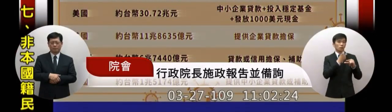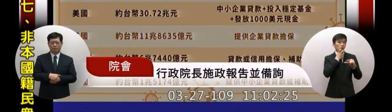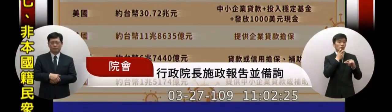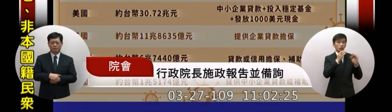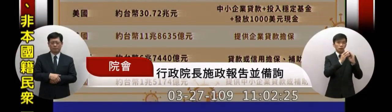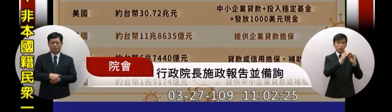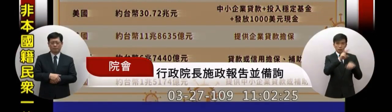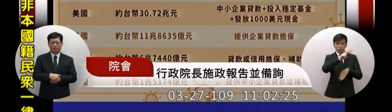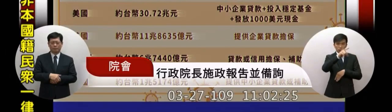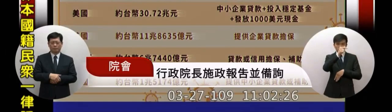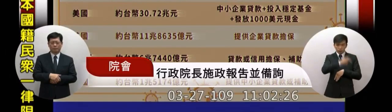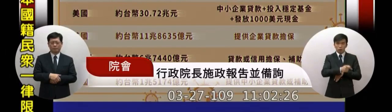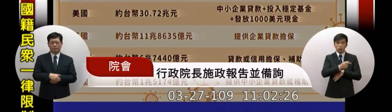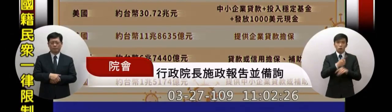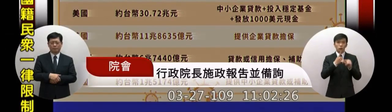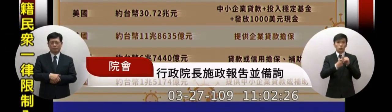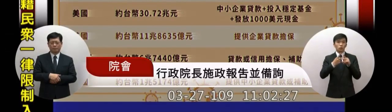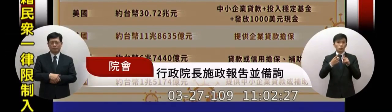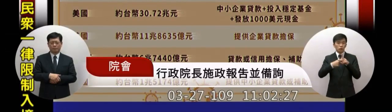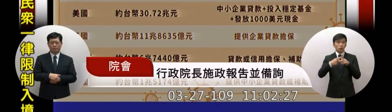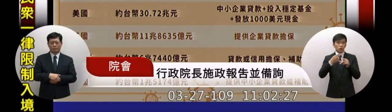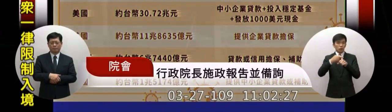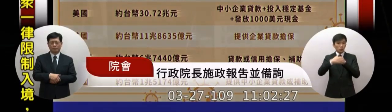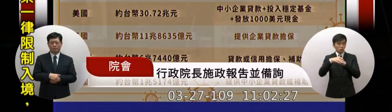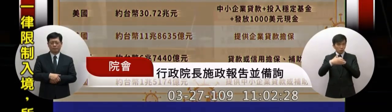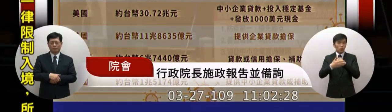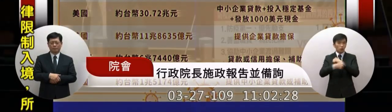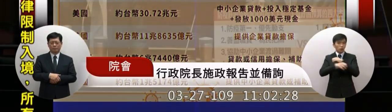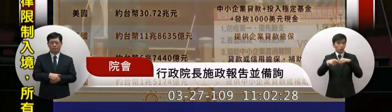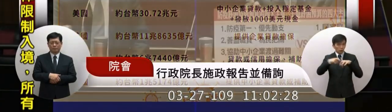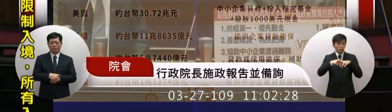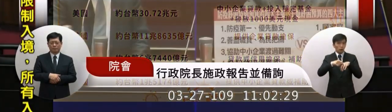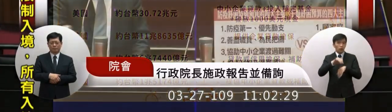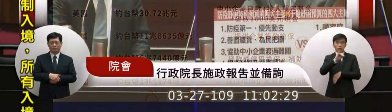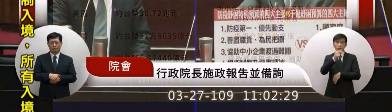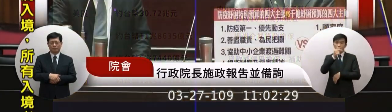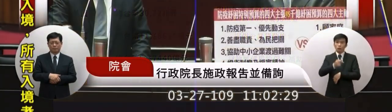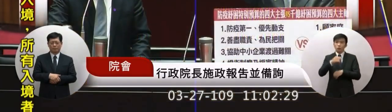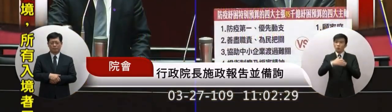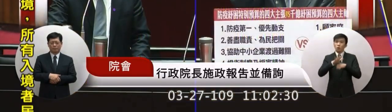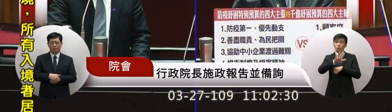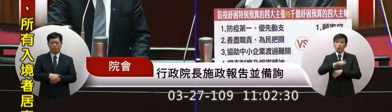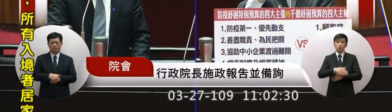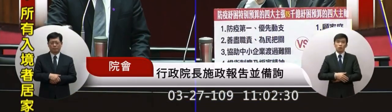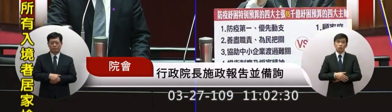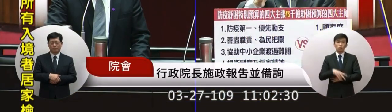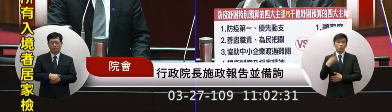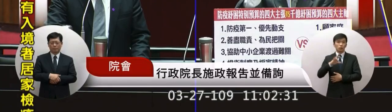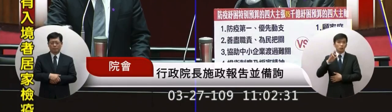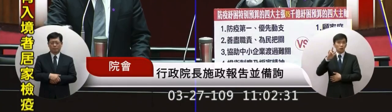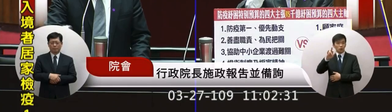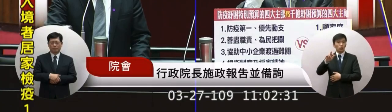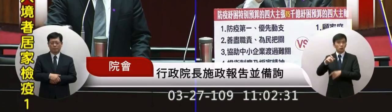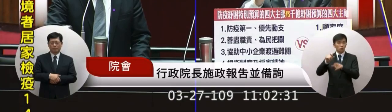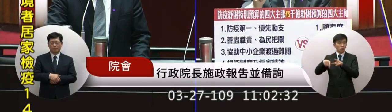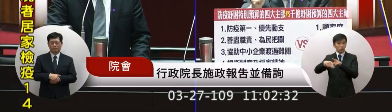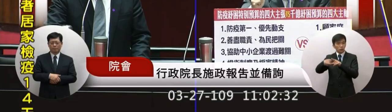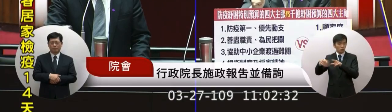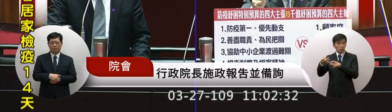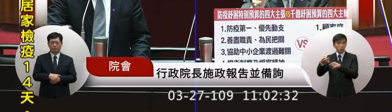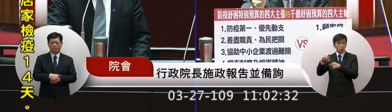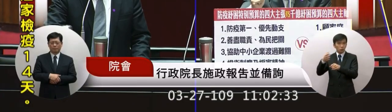2000亿，中小信保基金你讲的1000亿保，哦，过来航空事业的